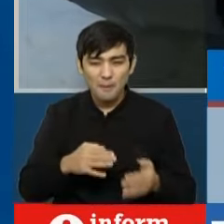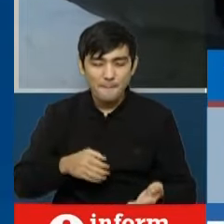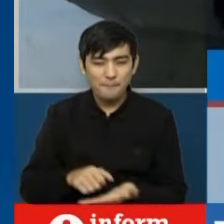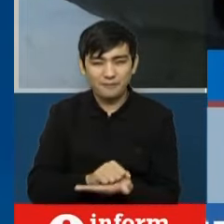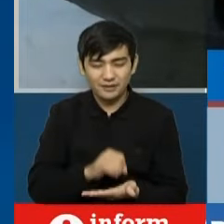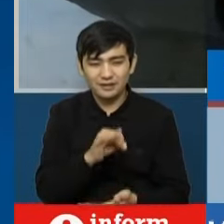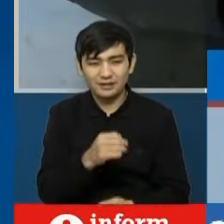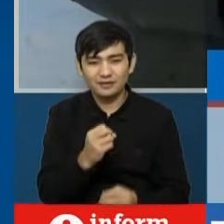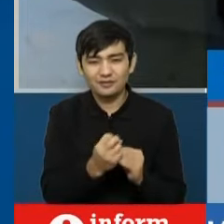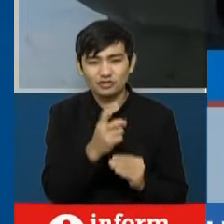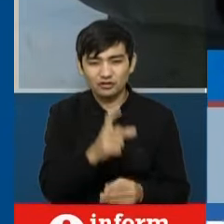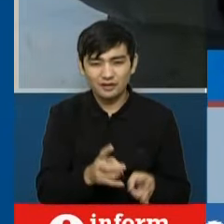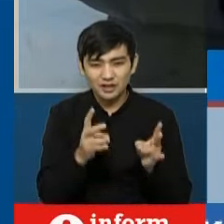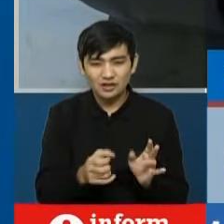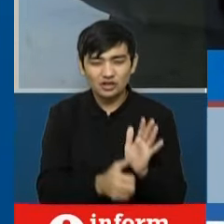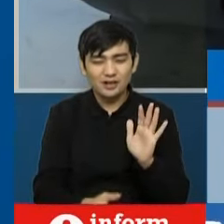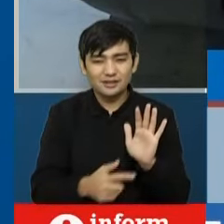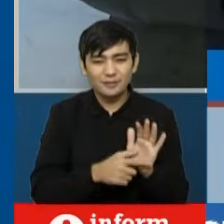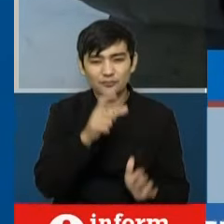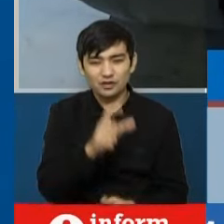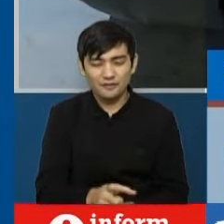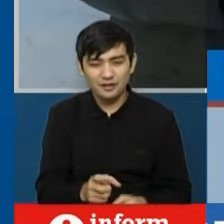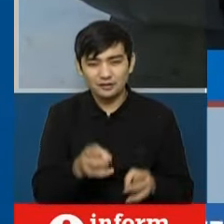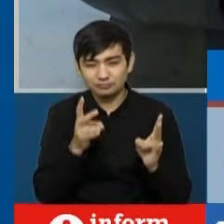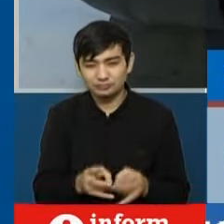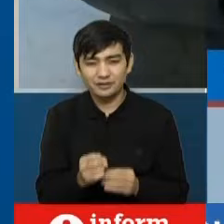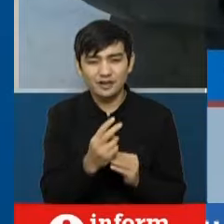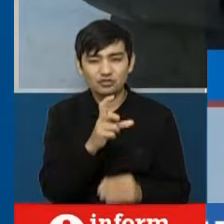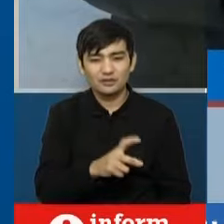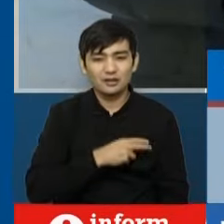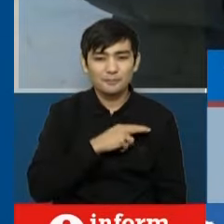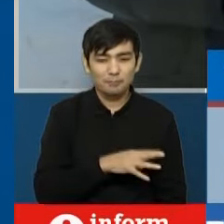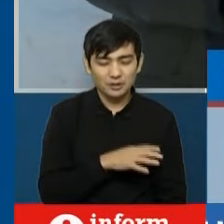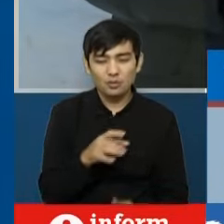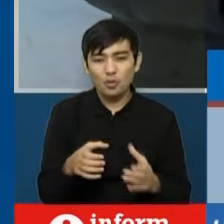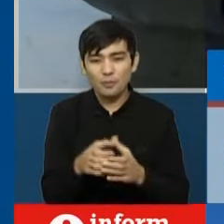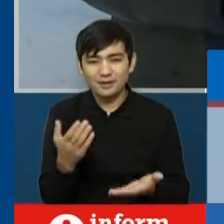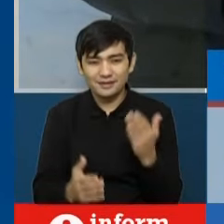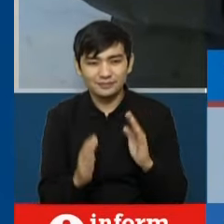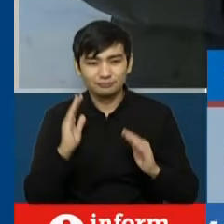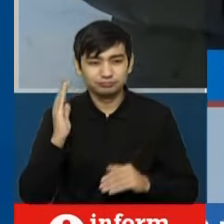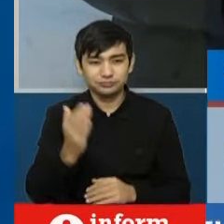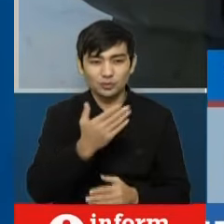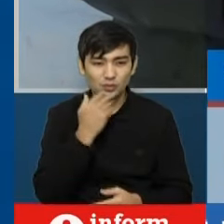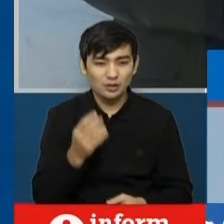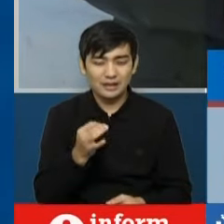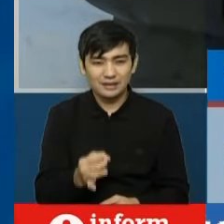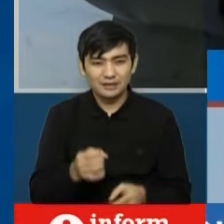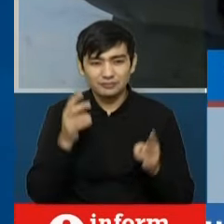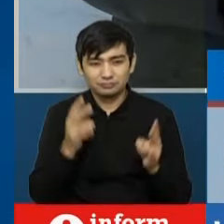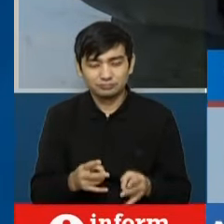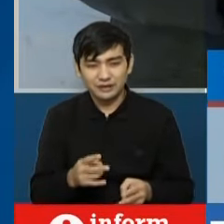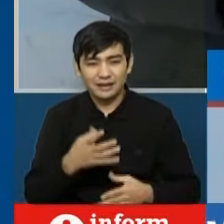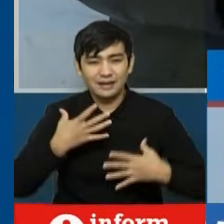12, пострадали 67 человек. Позже представители авиакомпании заявляли, что если бы не сооружение, жертв могло бы и не